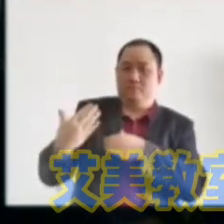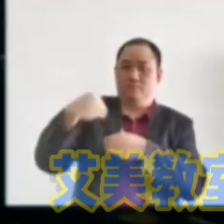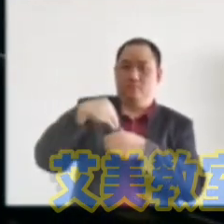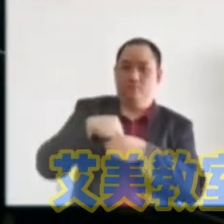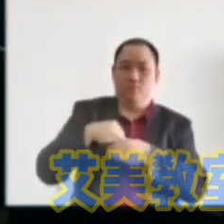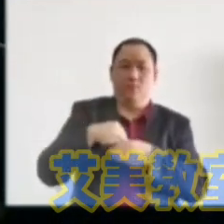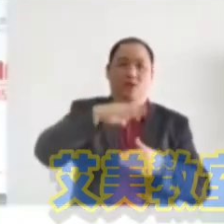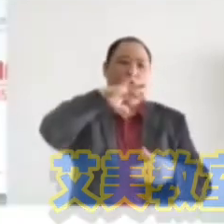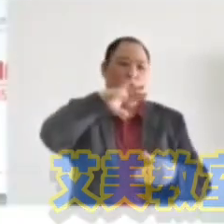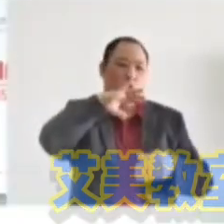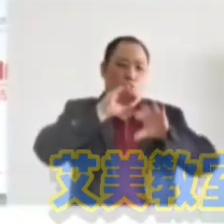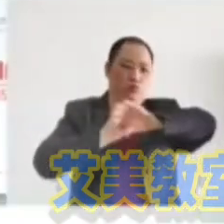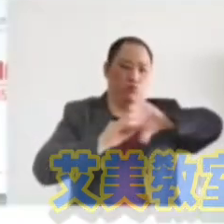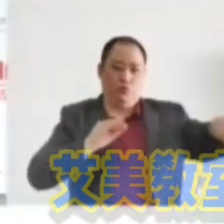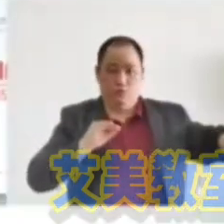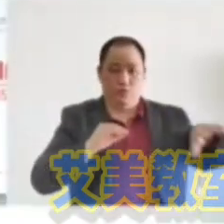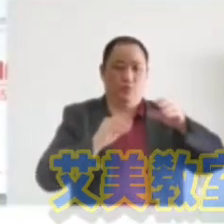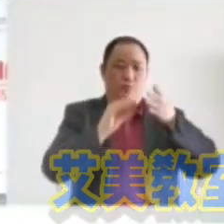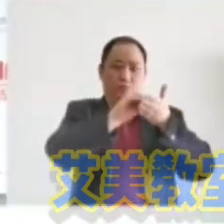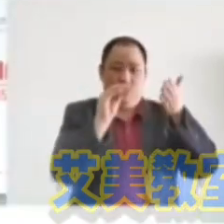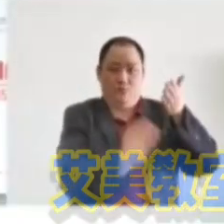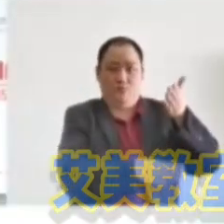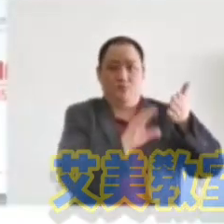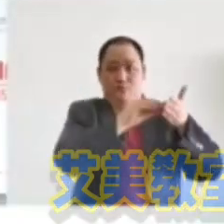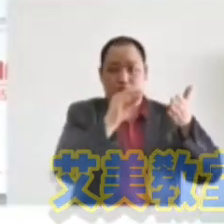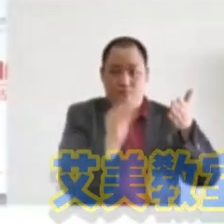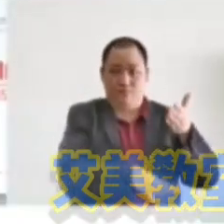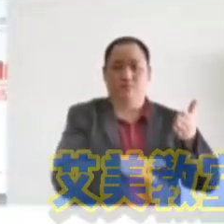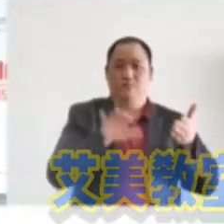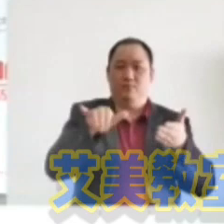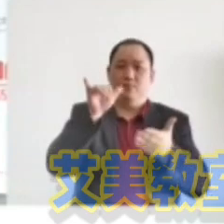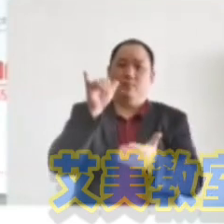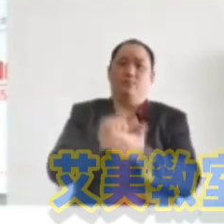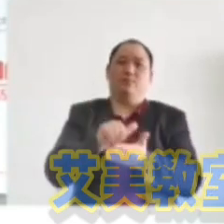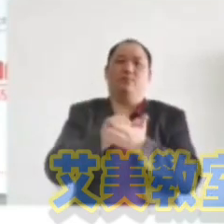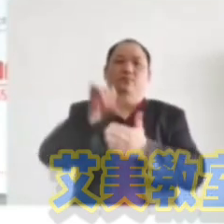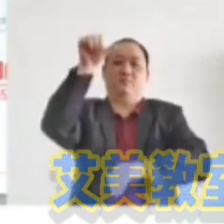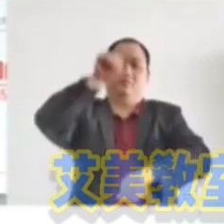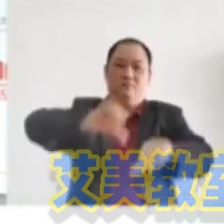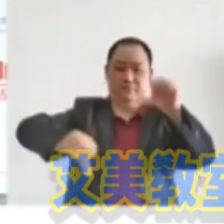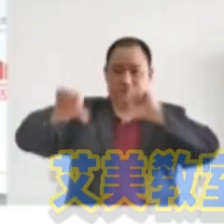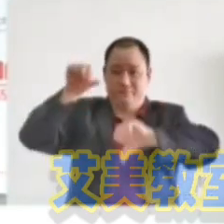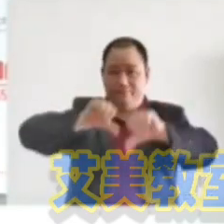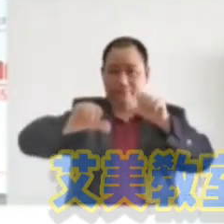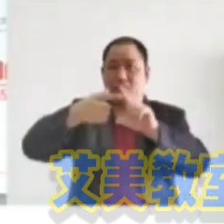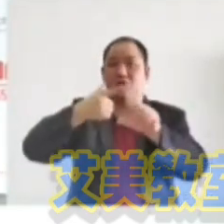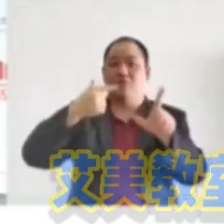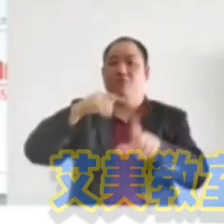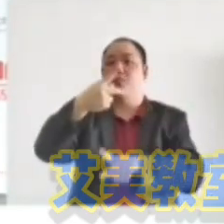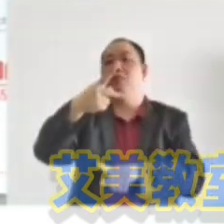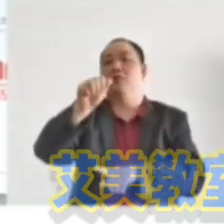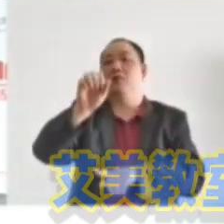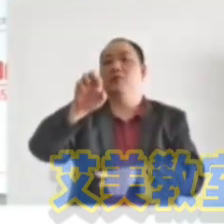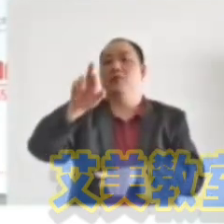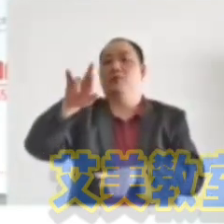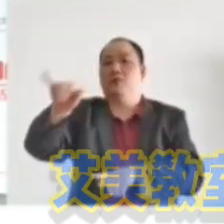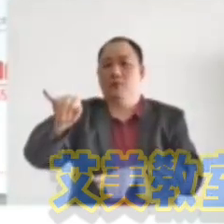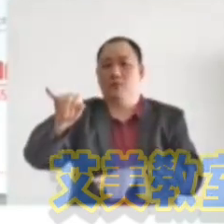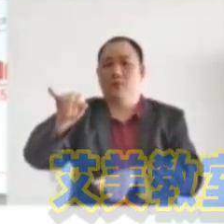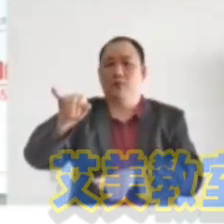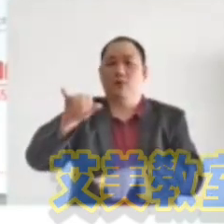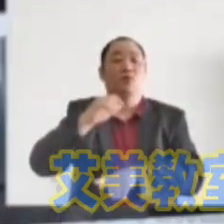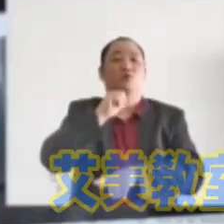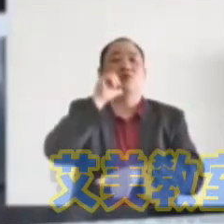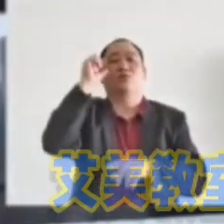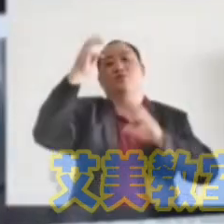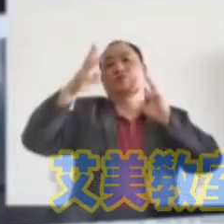起，再形成一个全新的复合物，就是我们今天哦在这里的这一个 hemoglobin。 所以如